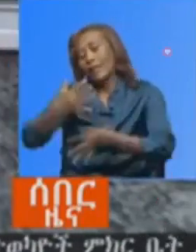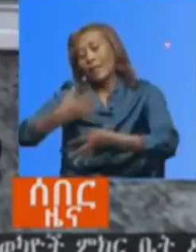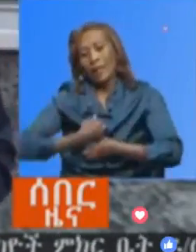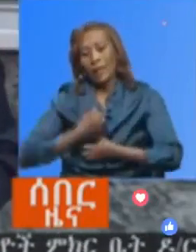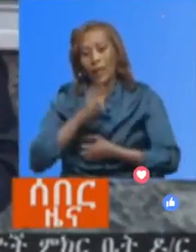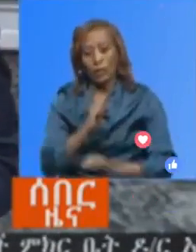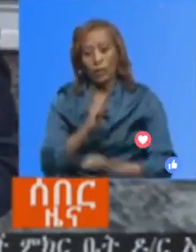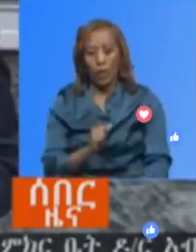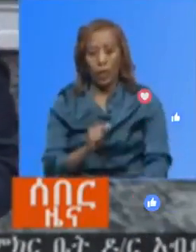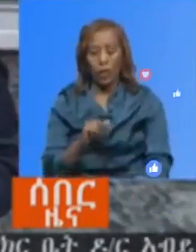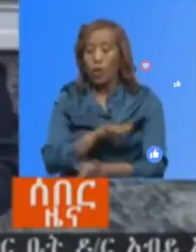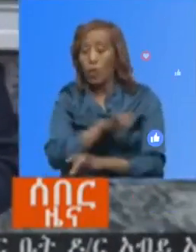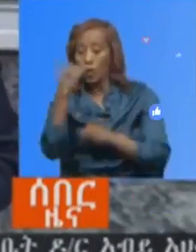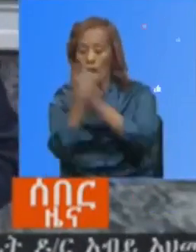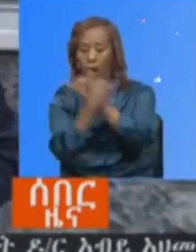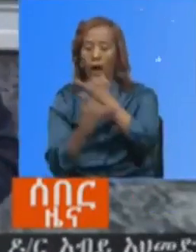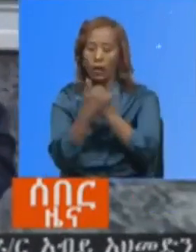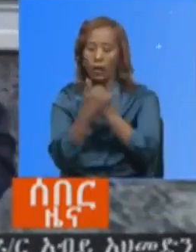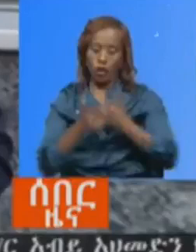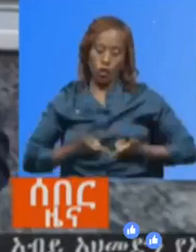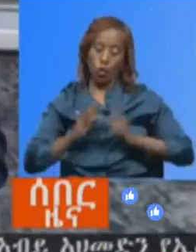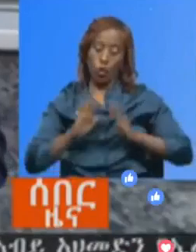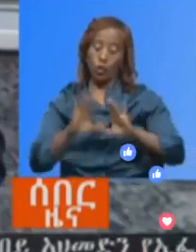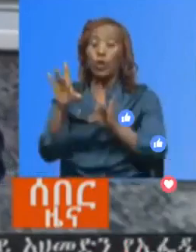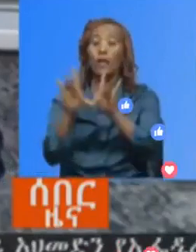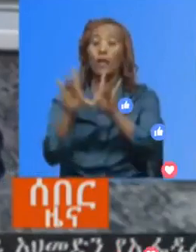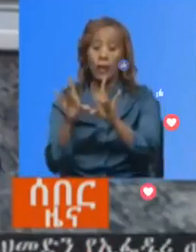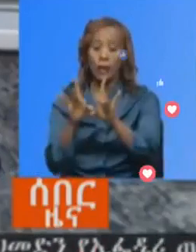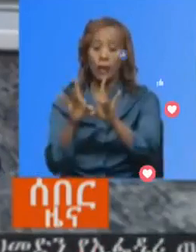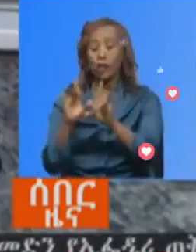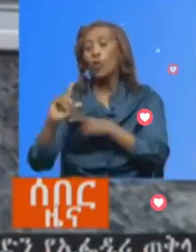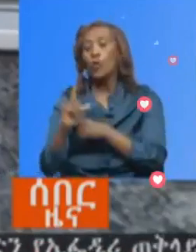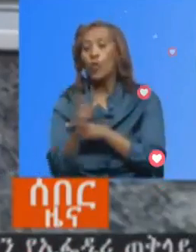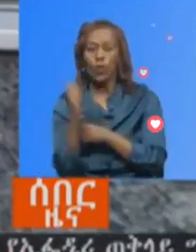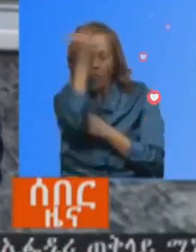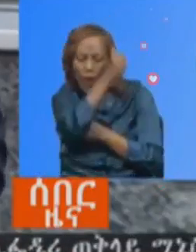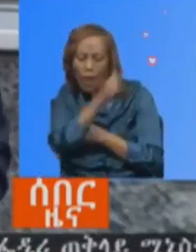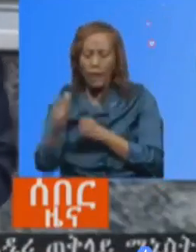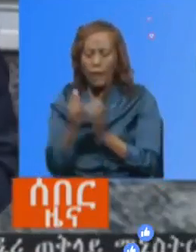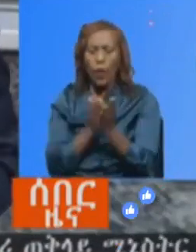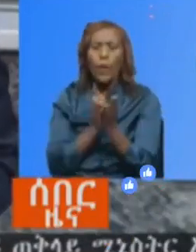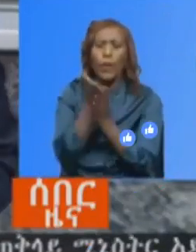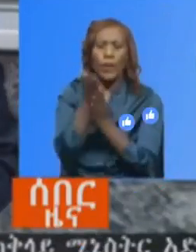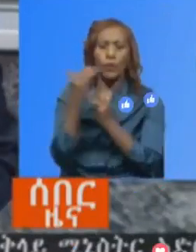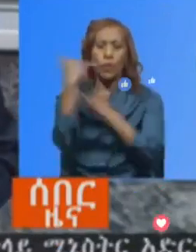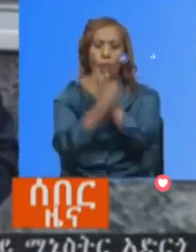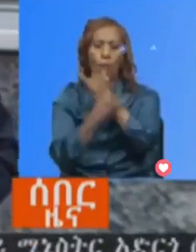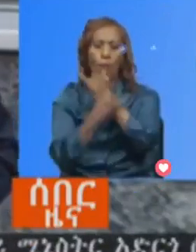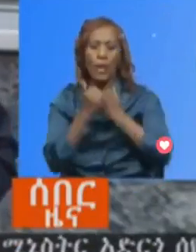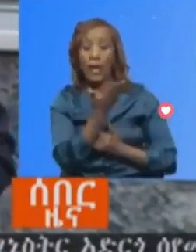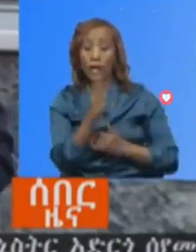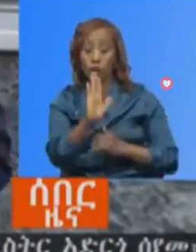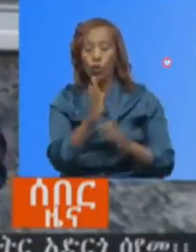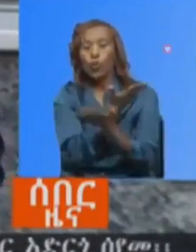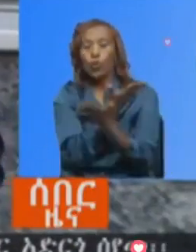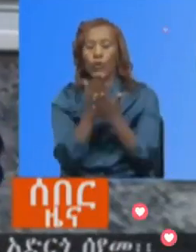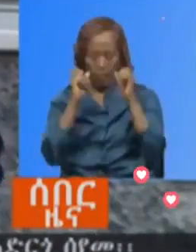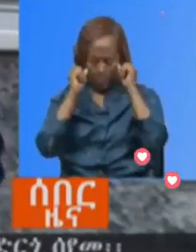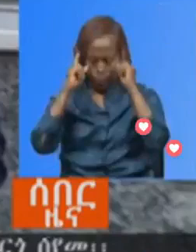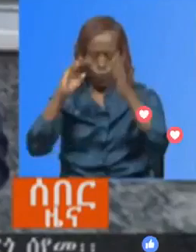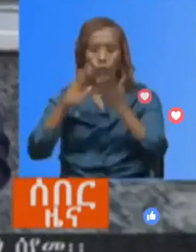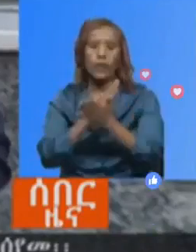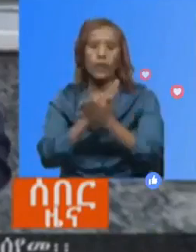እንቀበላችኋለን። በውጭ ሀገራት ኑሯችሁን ላደረጋችሁትም ቢሆን በማንኛውም መልኩ በሀገራችሁ ጉዳይ ላይ ንቁ